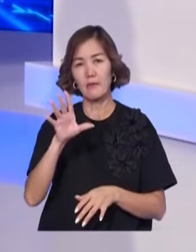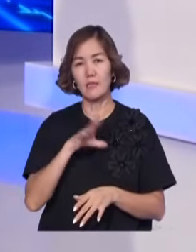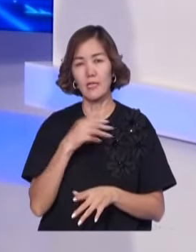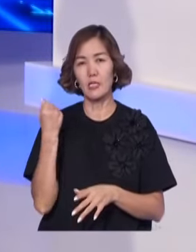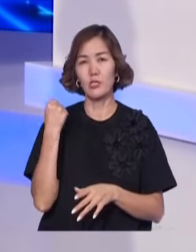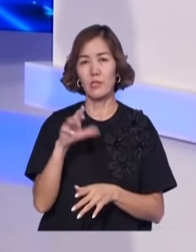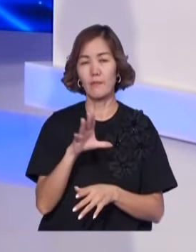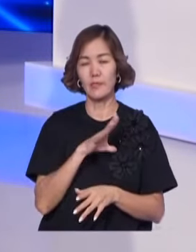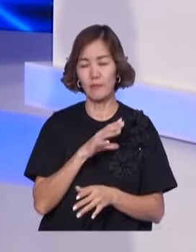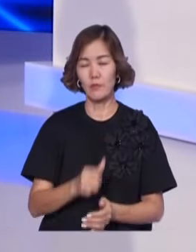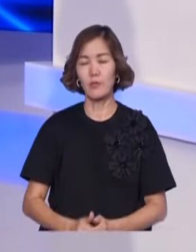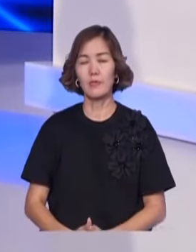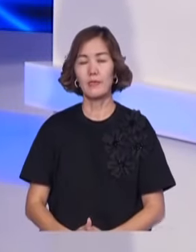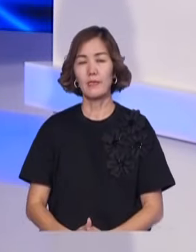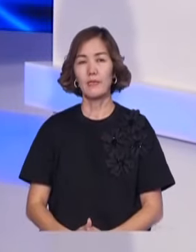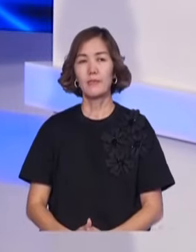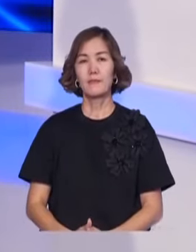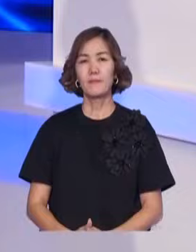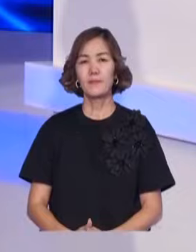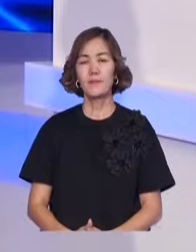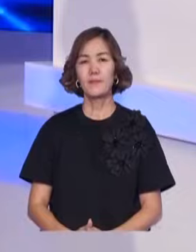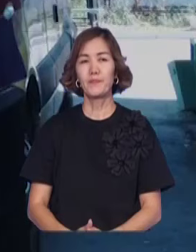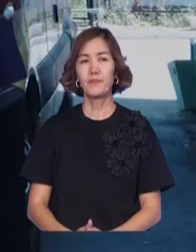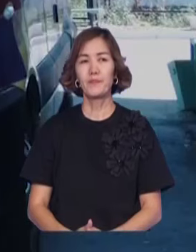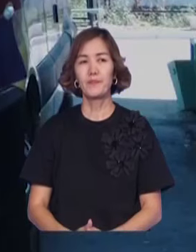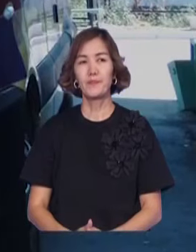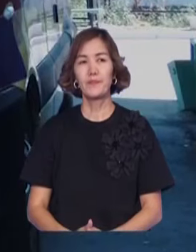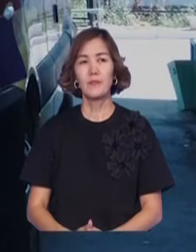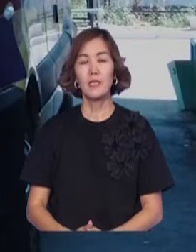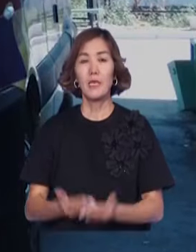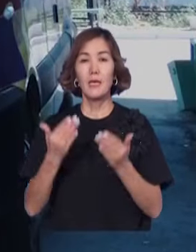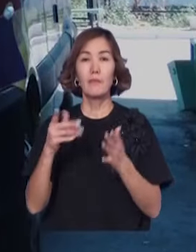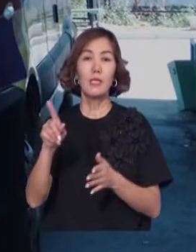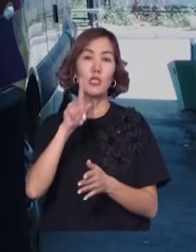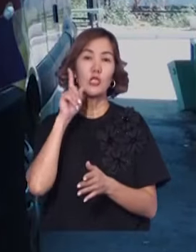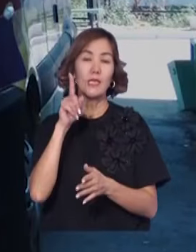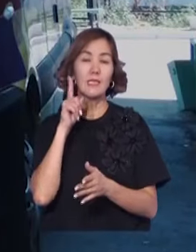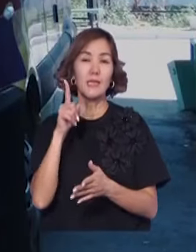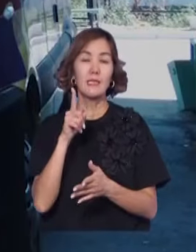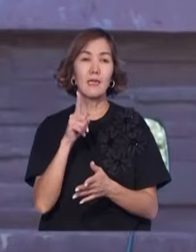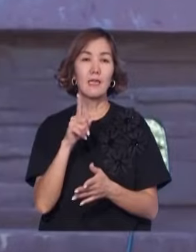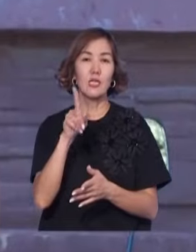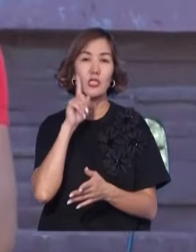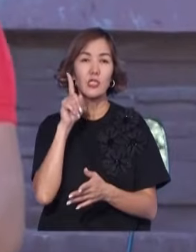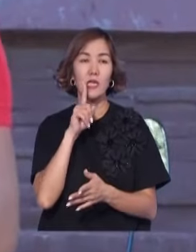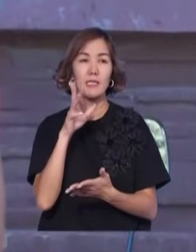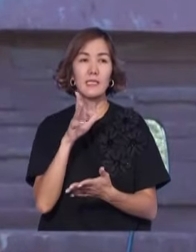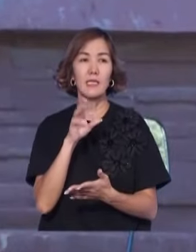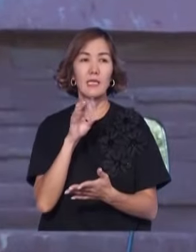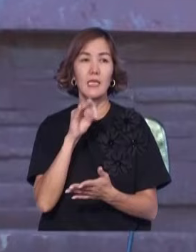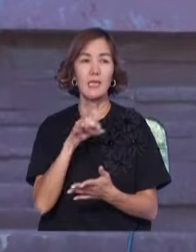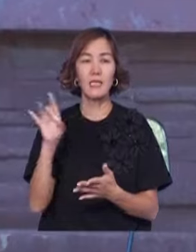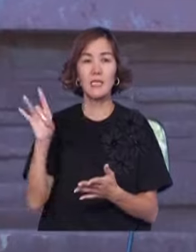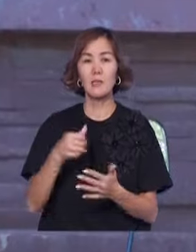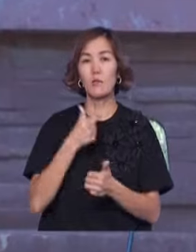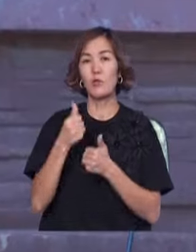жеңімпаз жерлесімізбен тілшіміз тілдесіп қайтты. Биыл жас мамандар арасында жас кеңес сыйлығы республикалық